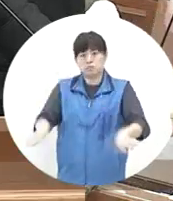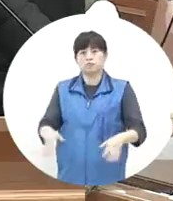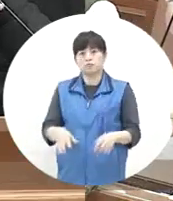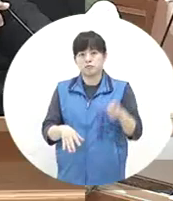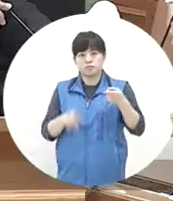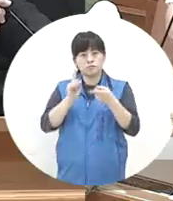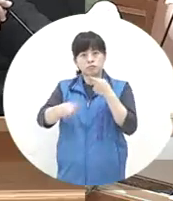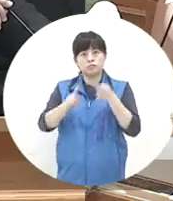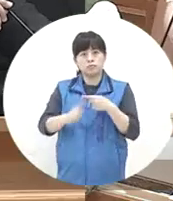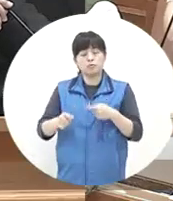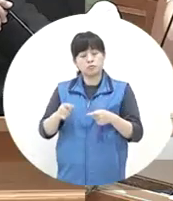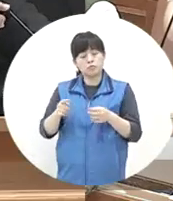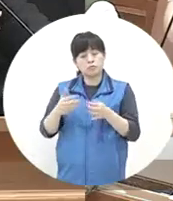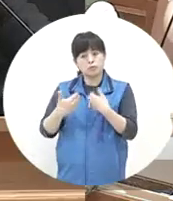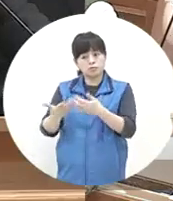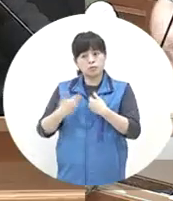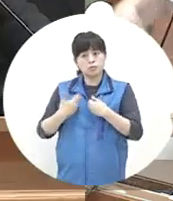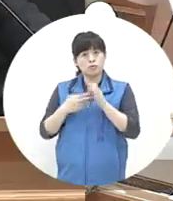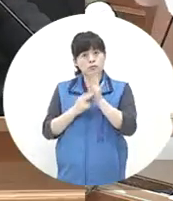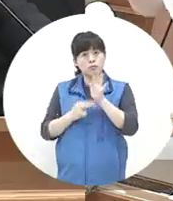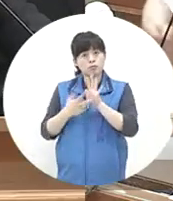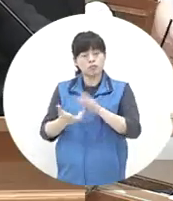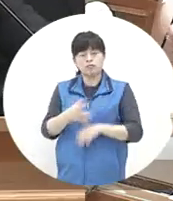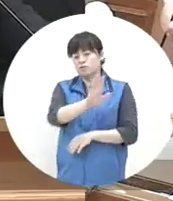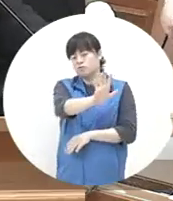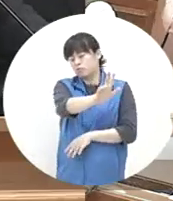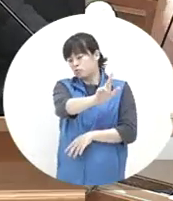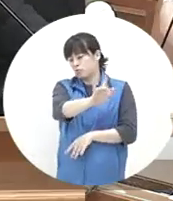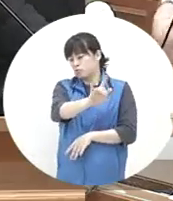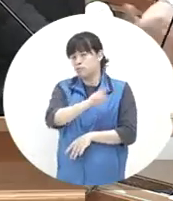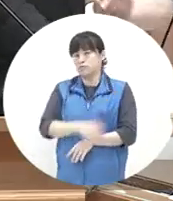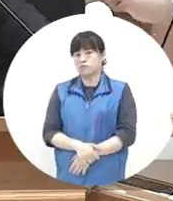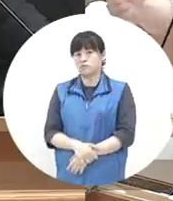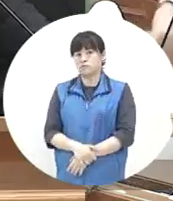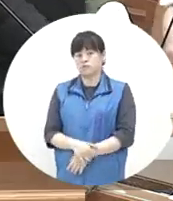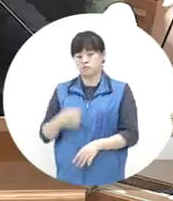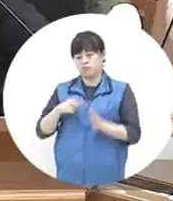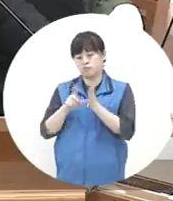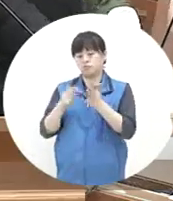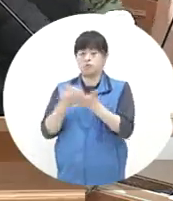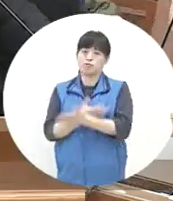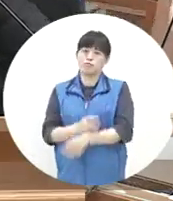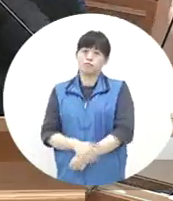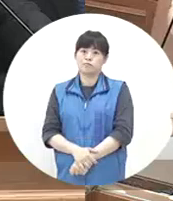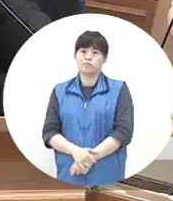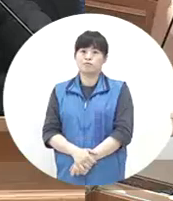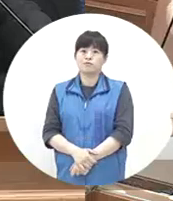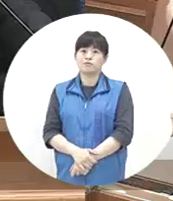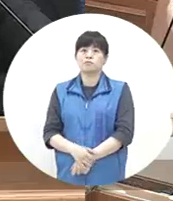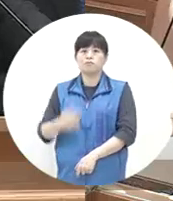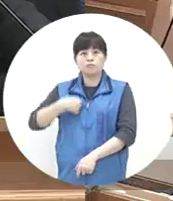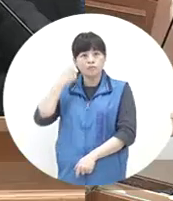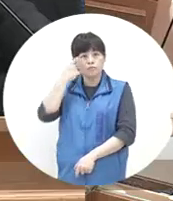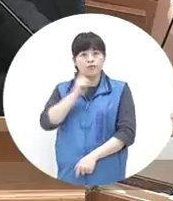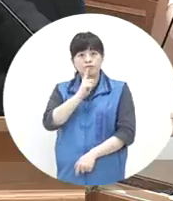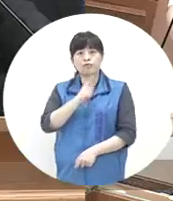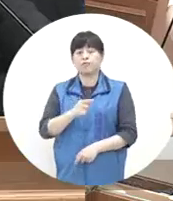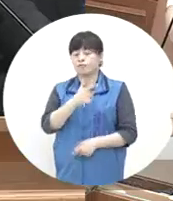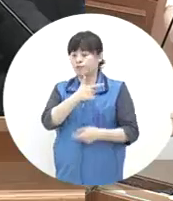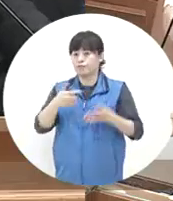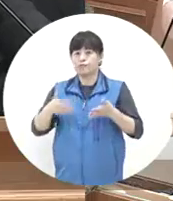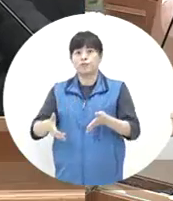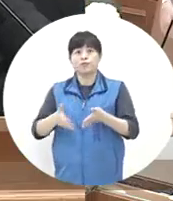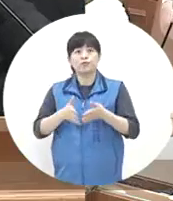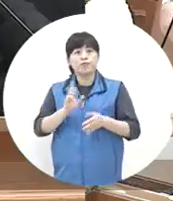你要不要我解释一下？ 免啦，你等下。 啊，不啦，你慢慢讲嘛。 我没时间啦、啊。好、我是说最重要的